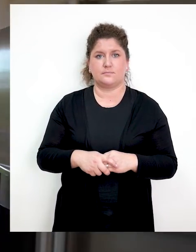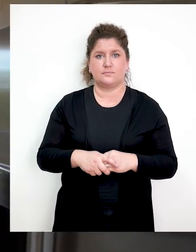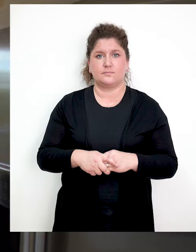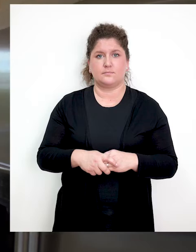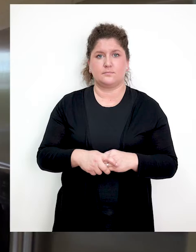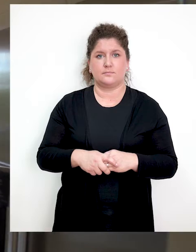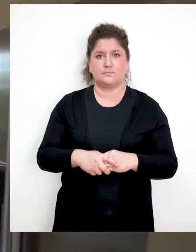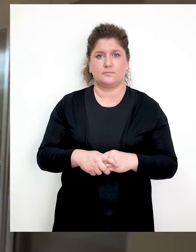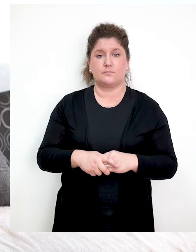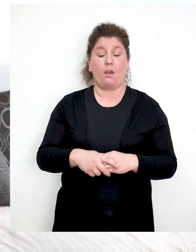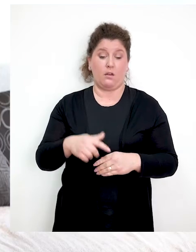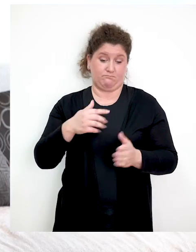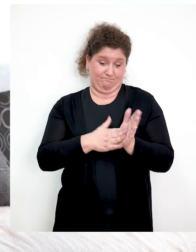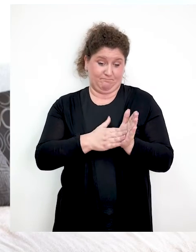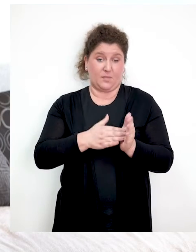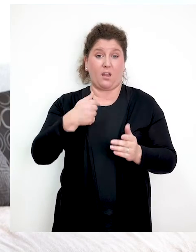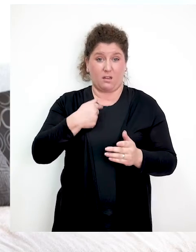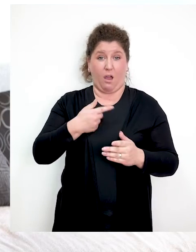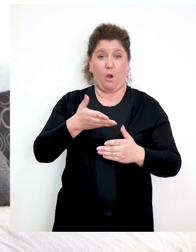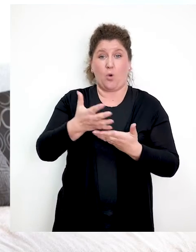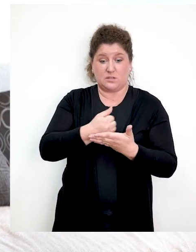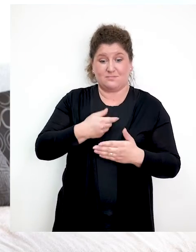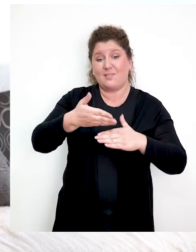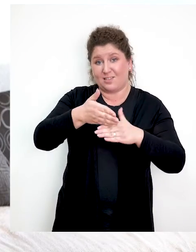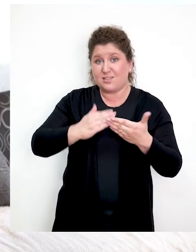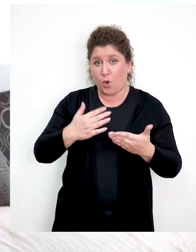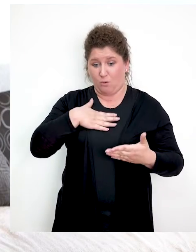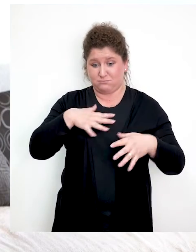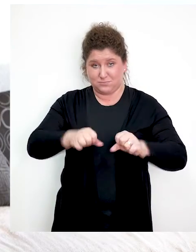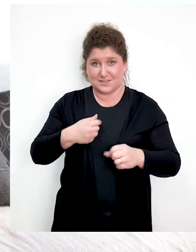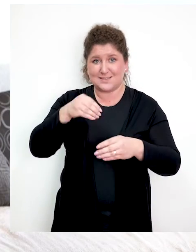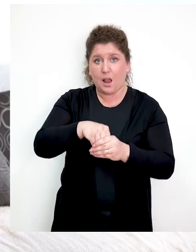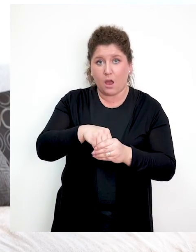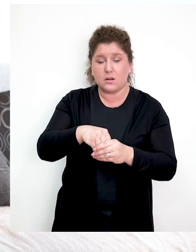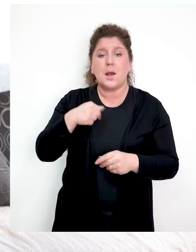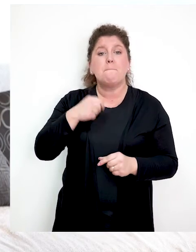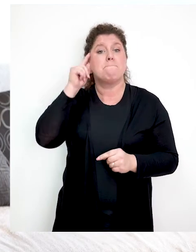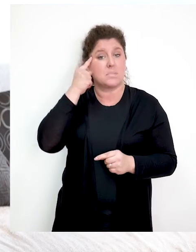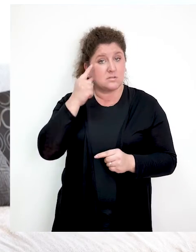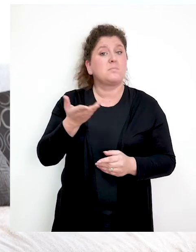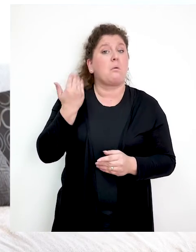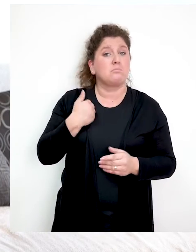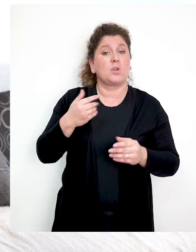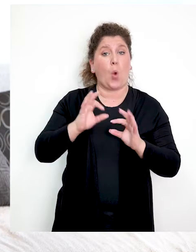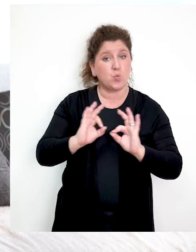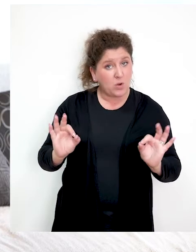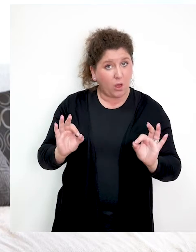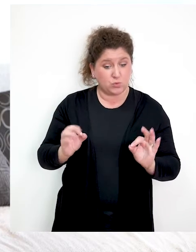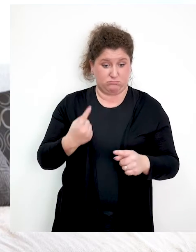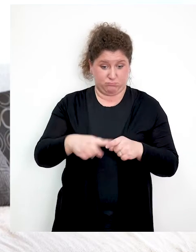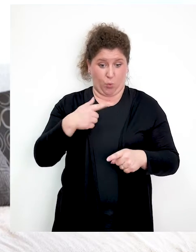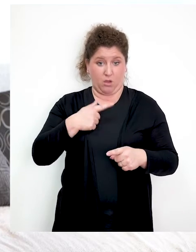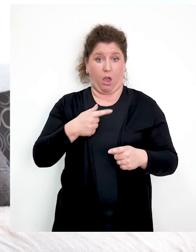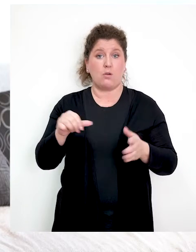Ja recimo koristim 2/3 kapaciteta mog stana I mislim da bi bilo u redu, s obzirom da